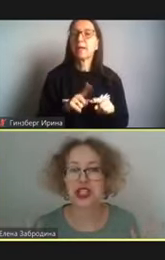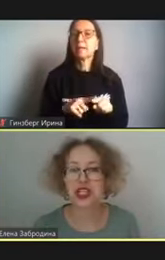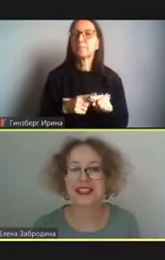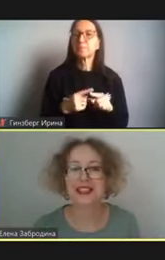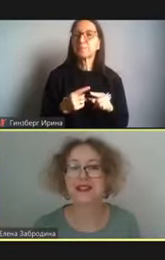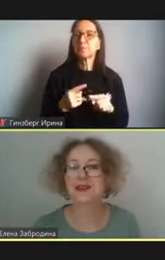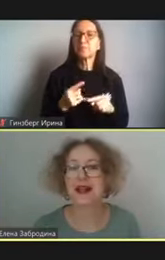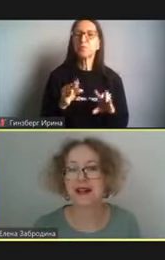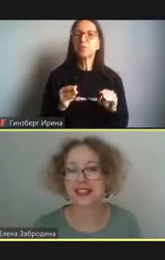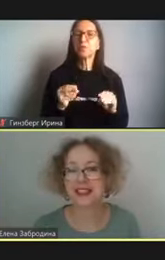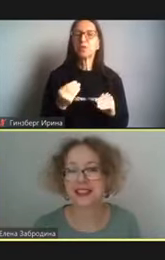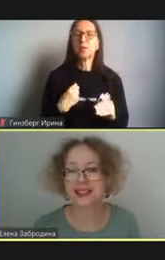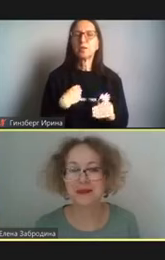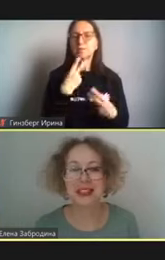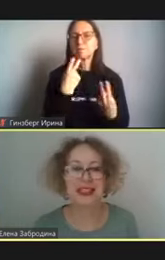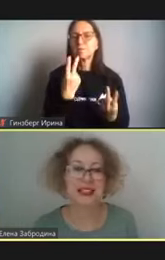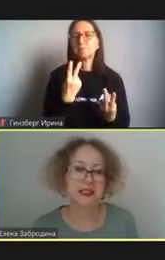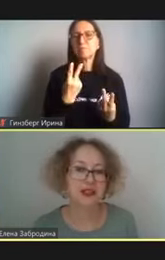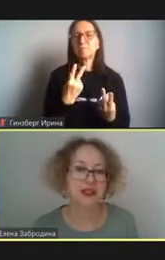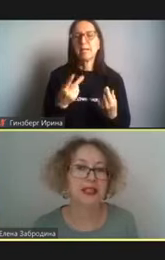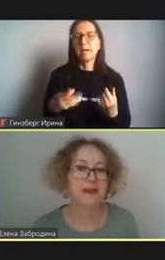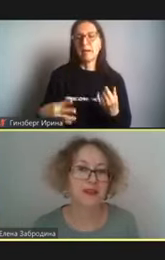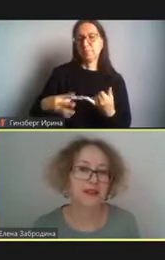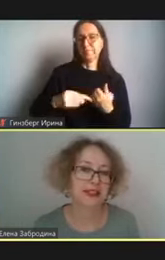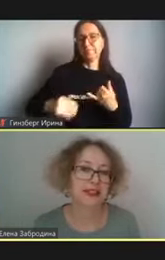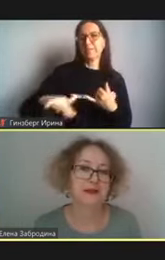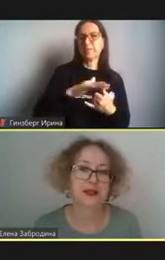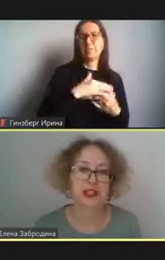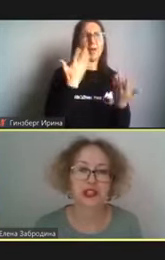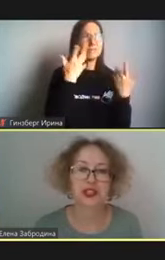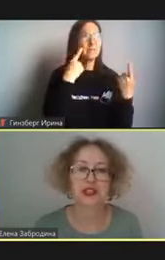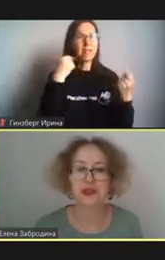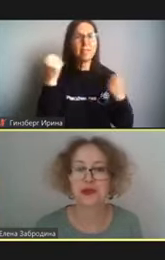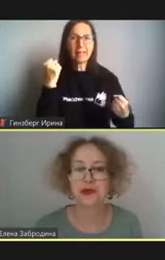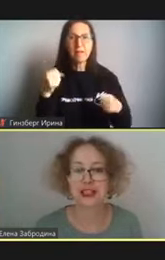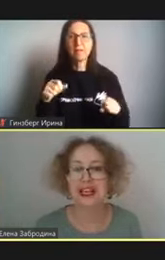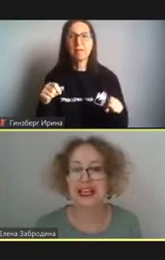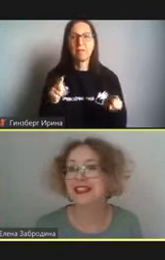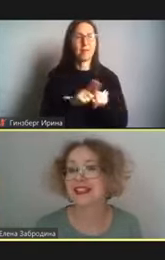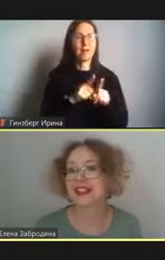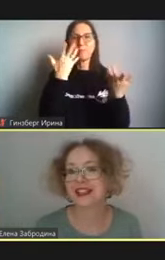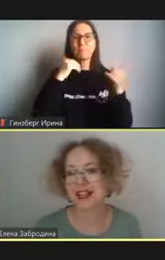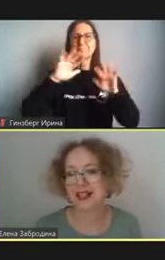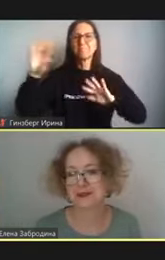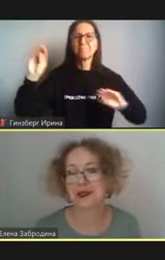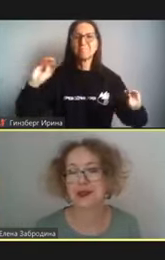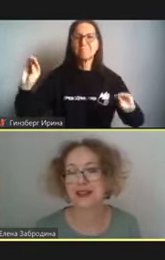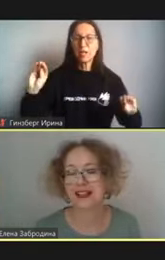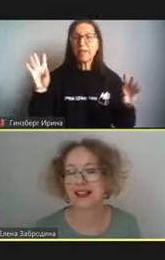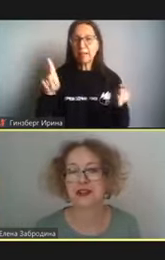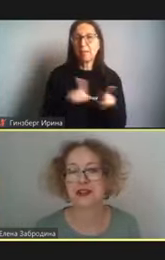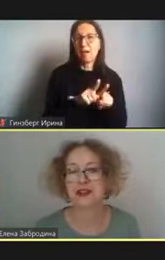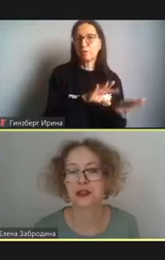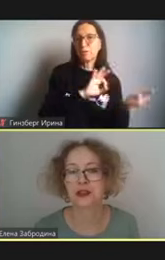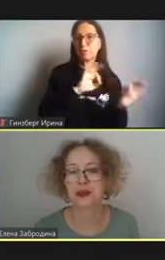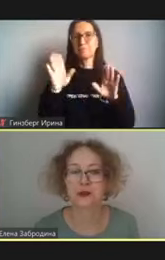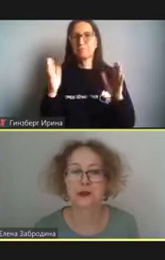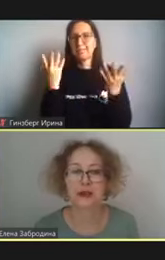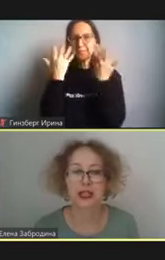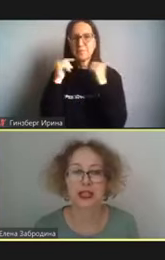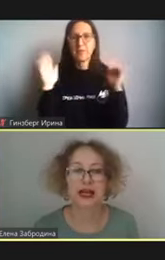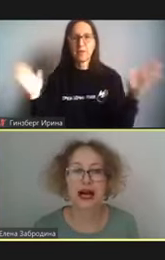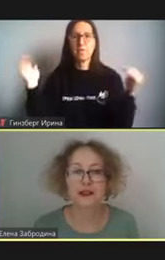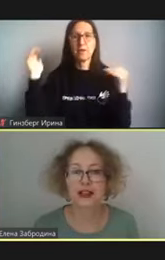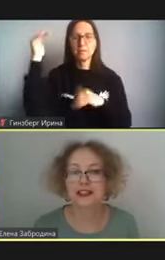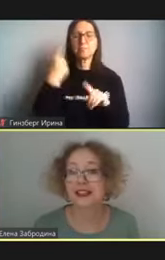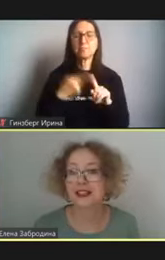вот щедрость фламандской земли. Я сегодня, наверное, на протяжении экскурсии несколько раз буду говорить вот это слово, потому